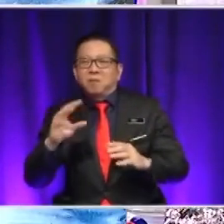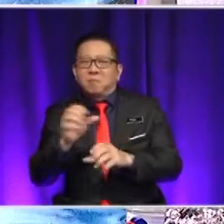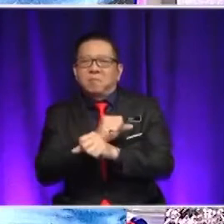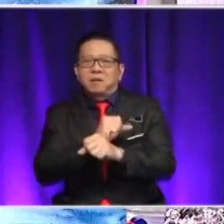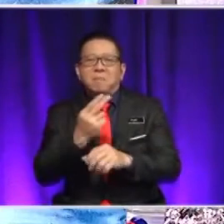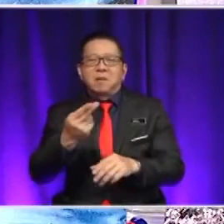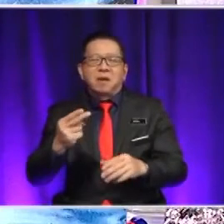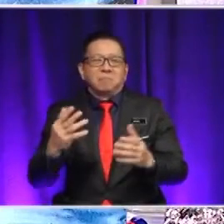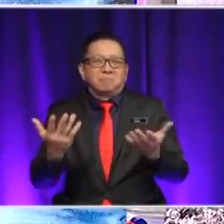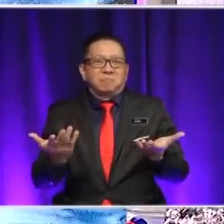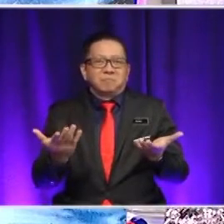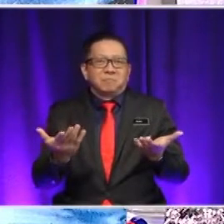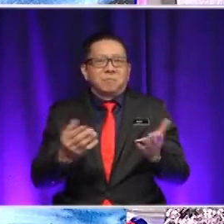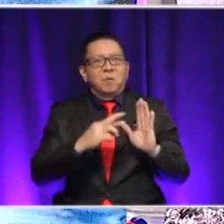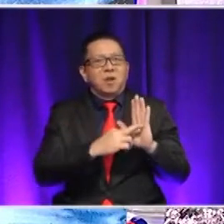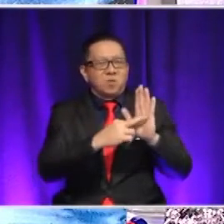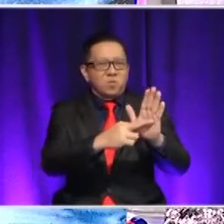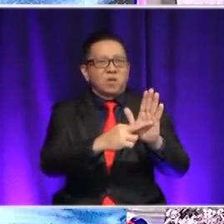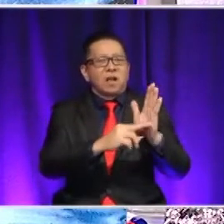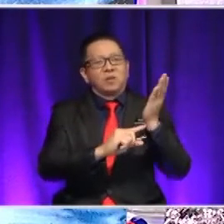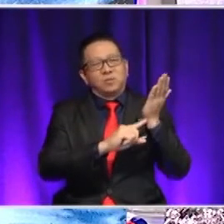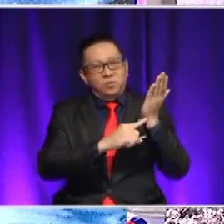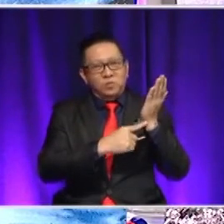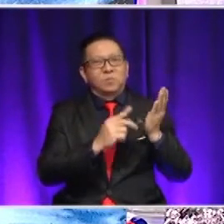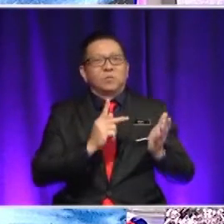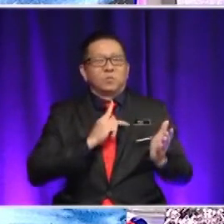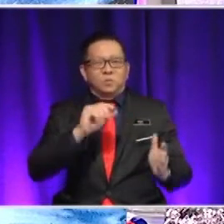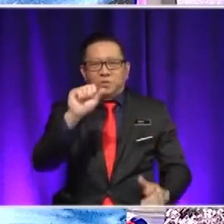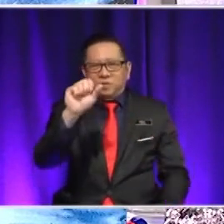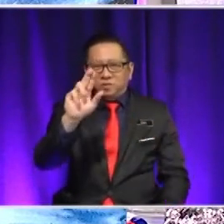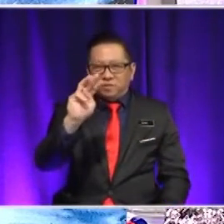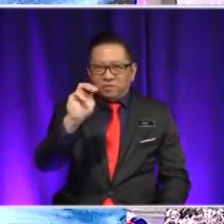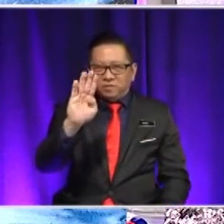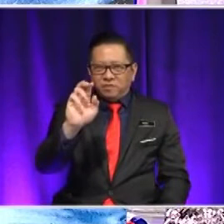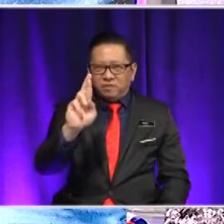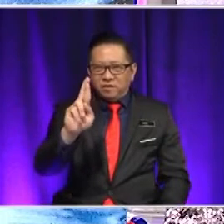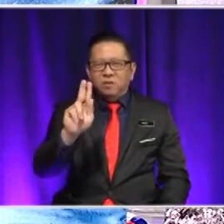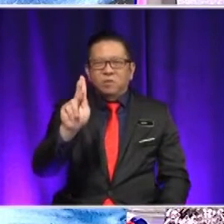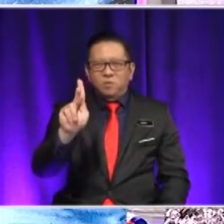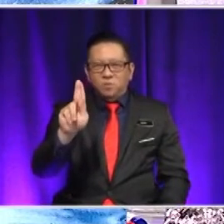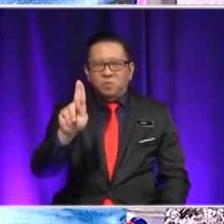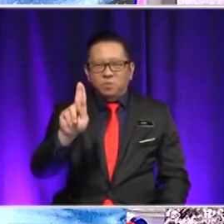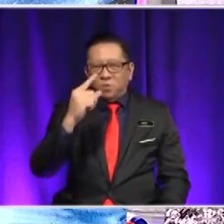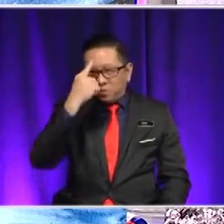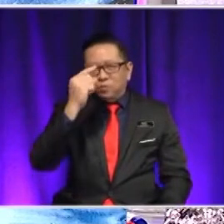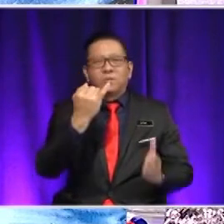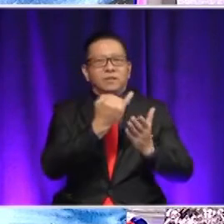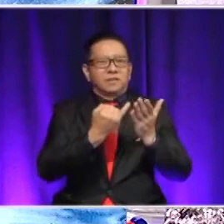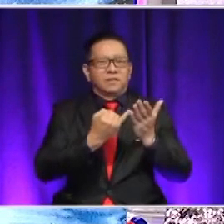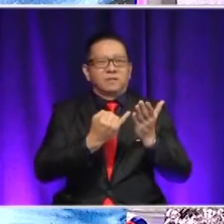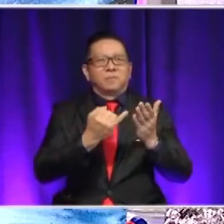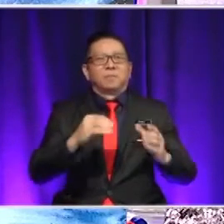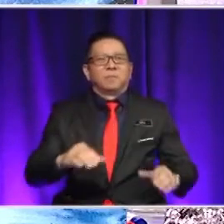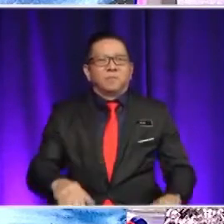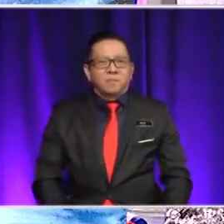boleh and rujuk di sumberku untuk dapatkan bahan-bahan bukan saja untuk subject verb buah untuk semua subjek ataupun